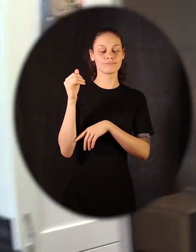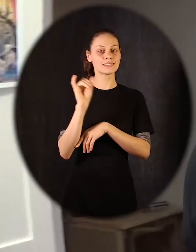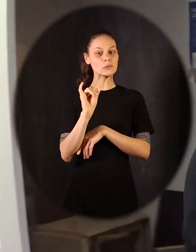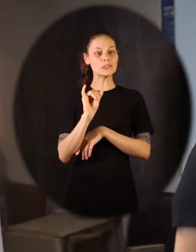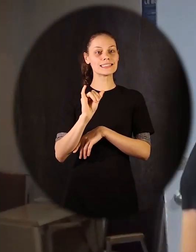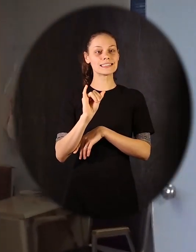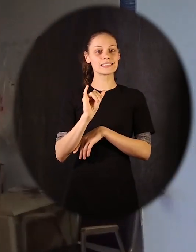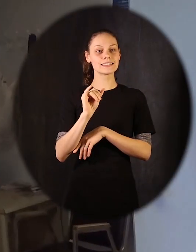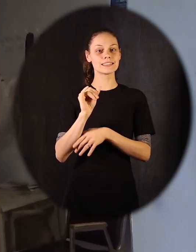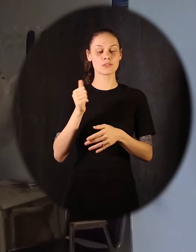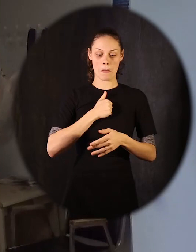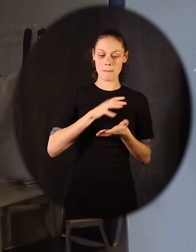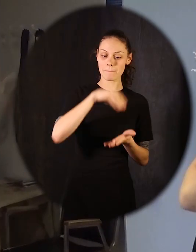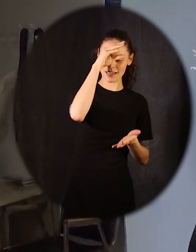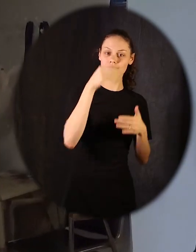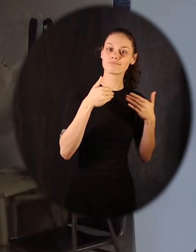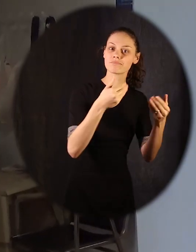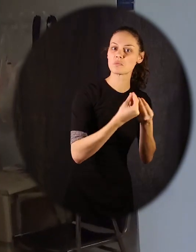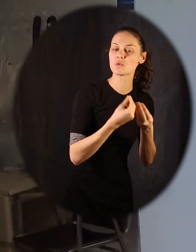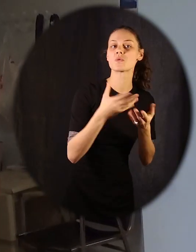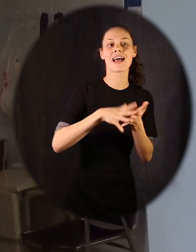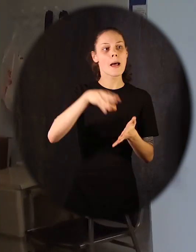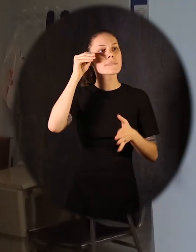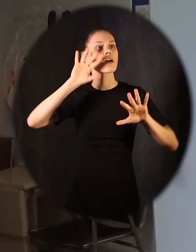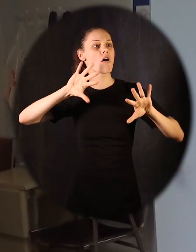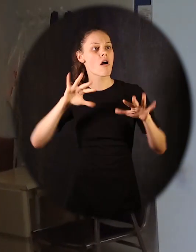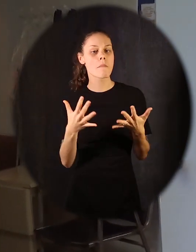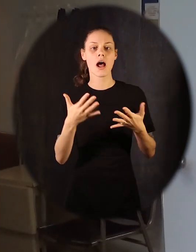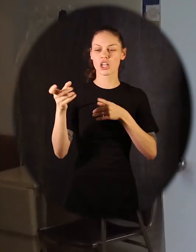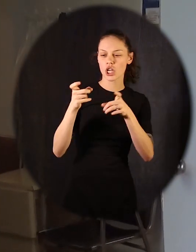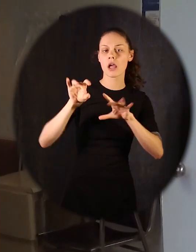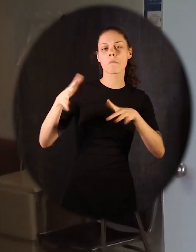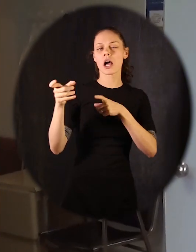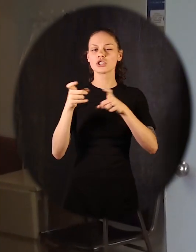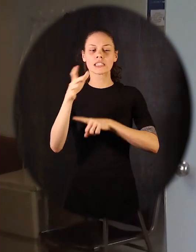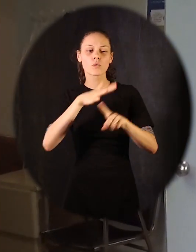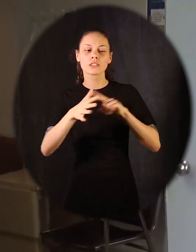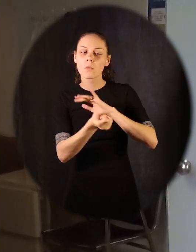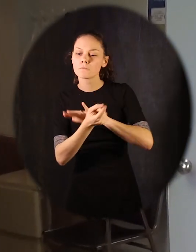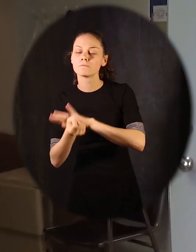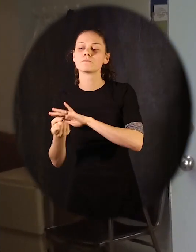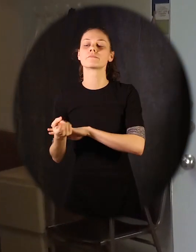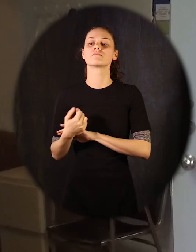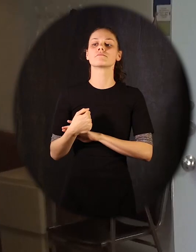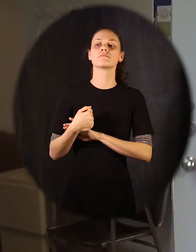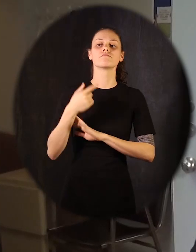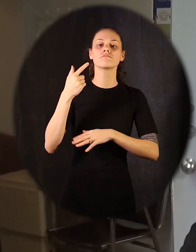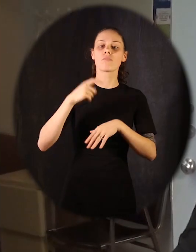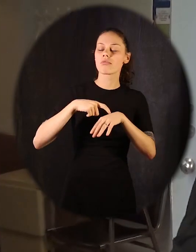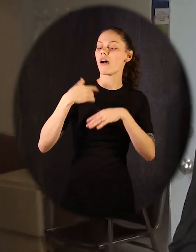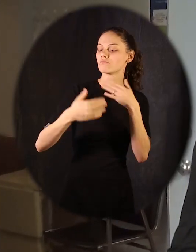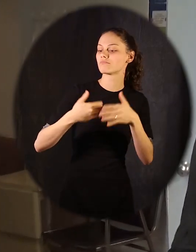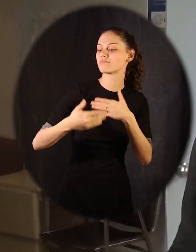aussi, on a appris aussi. On a appris comment les gérer, comment gérer certaines situations. Et au fur